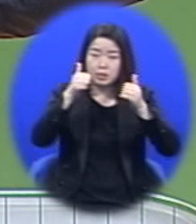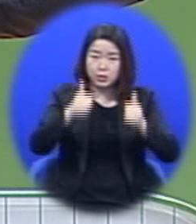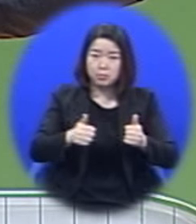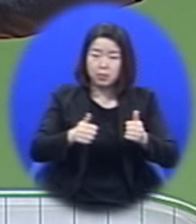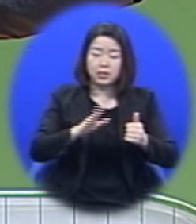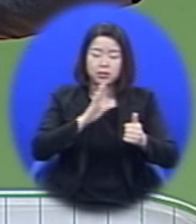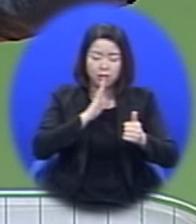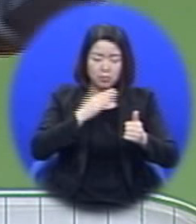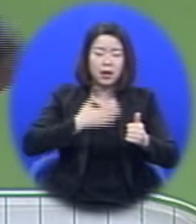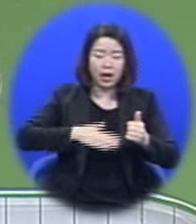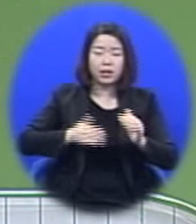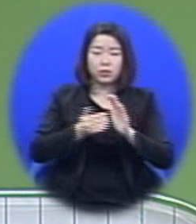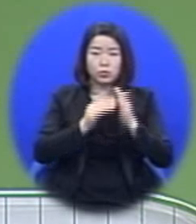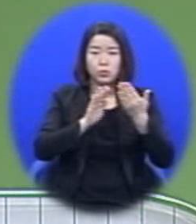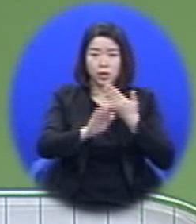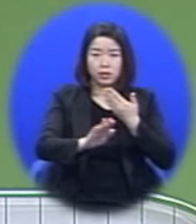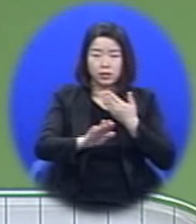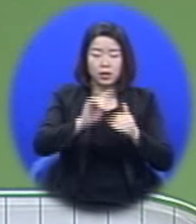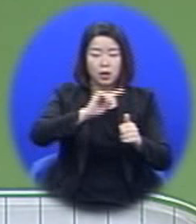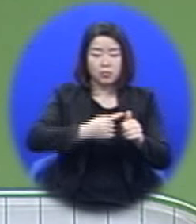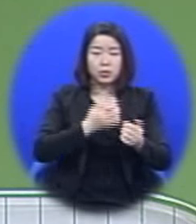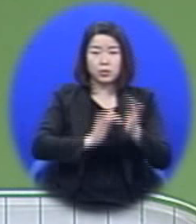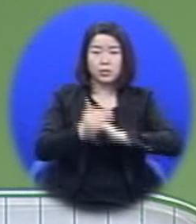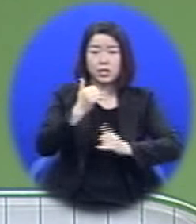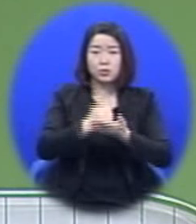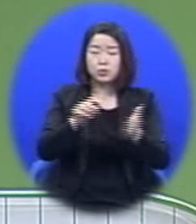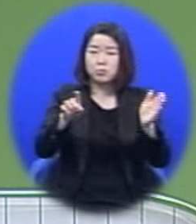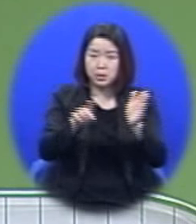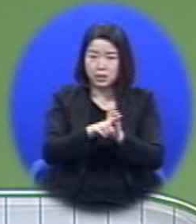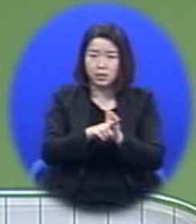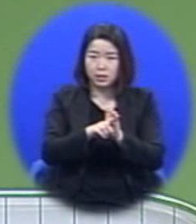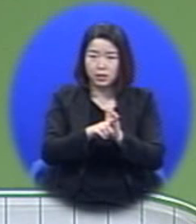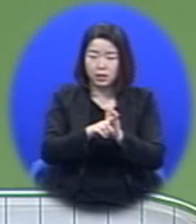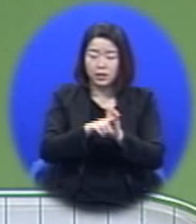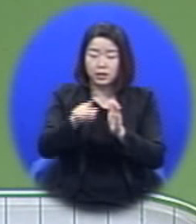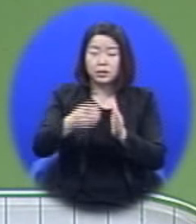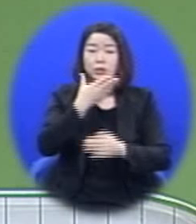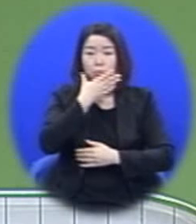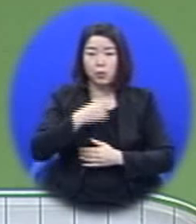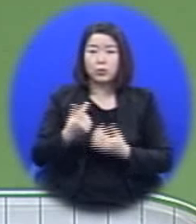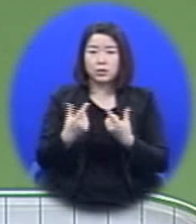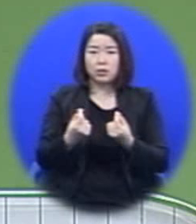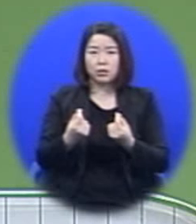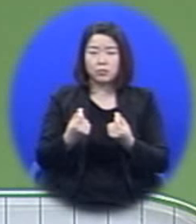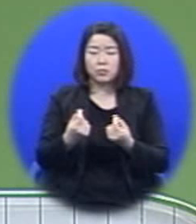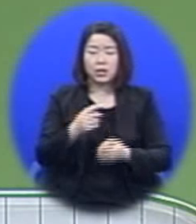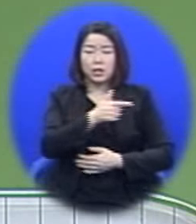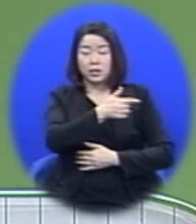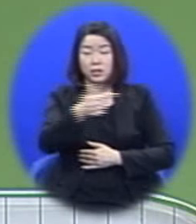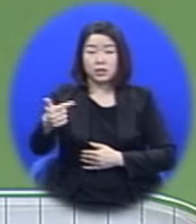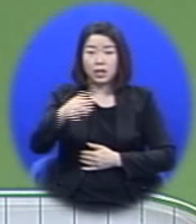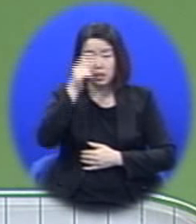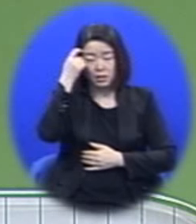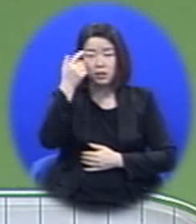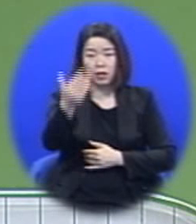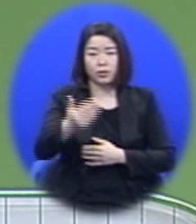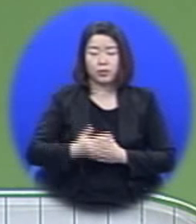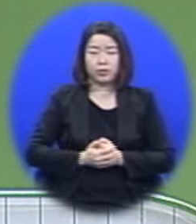나면 비로소 예수 믿는 복처럼, 예수를 믿었다는 복처럼 이게 큰 게 있을까